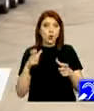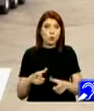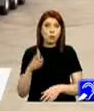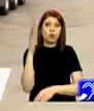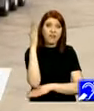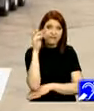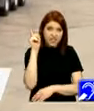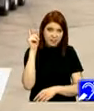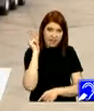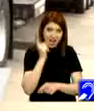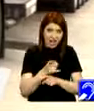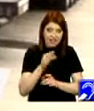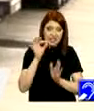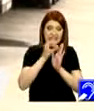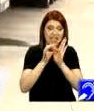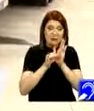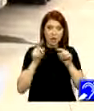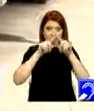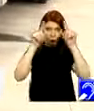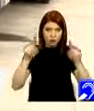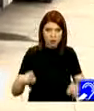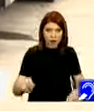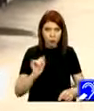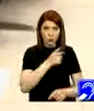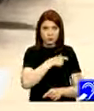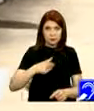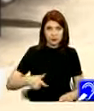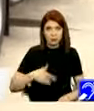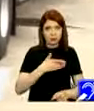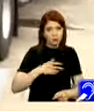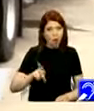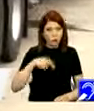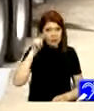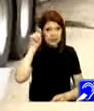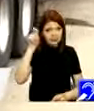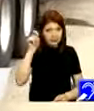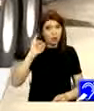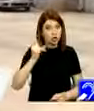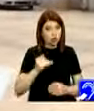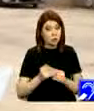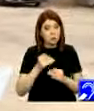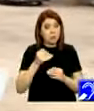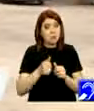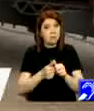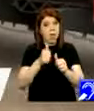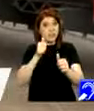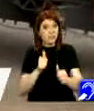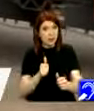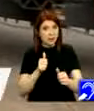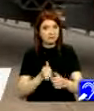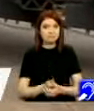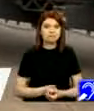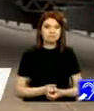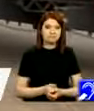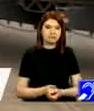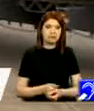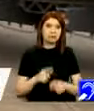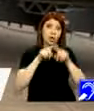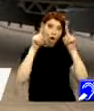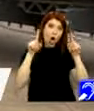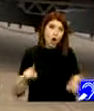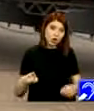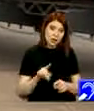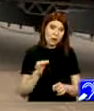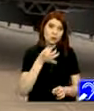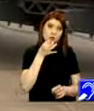Arad, termenele din contractul cu Primăria București au fost respectate și chiar devansate. Contractul prevedea